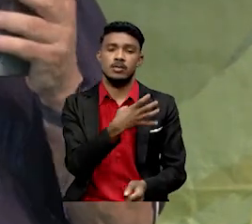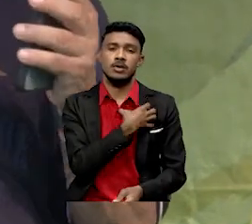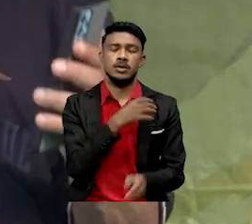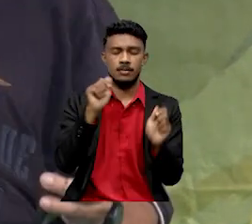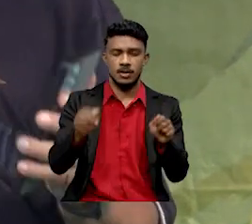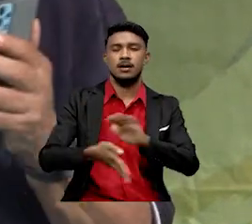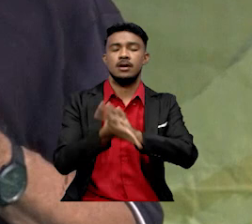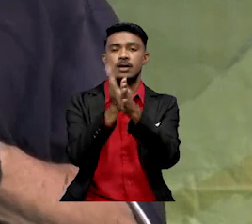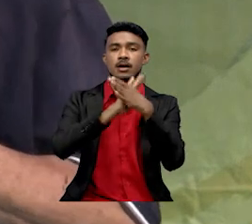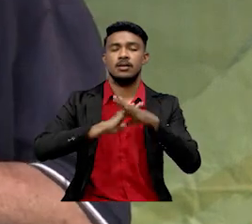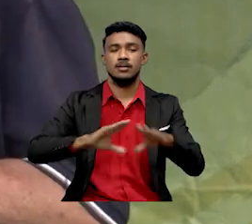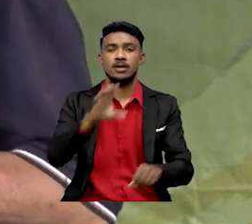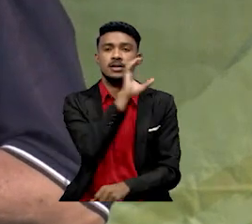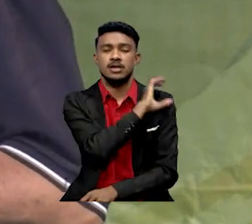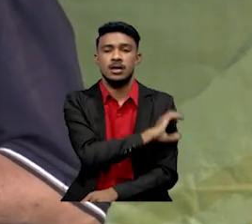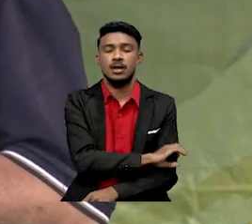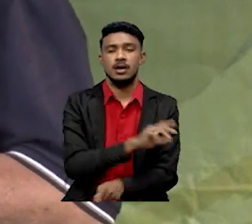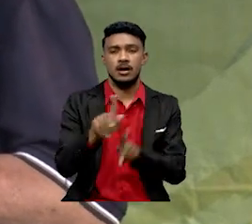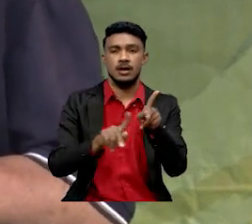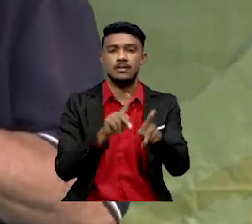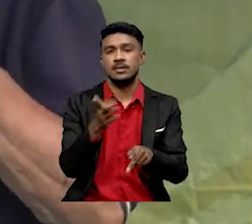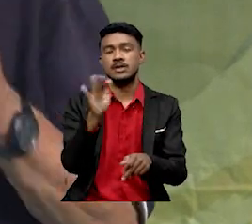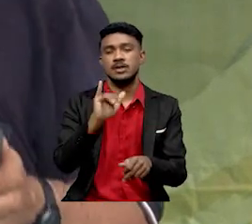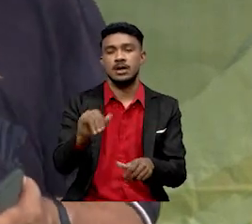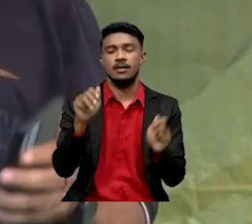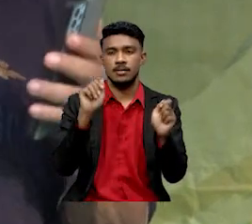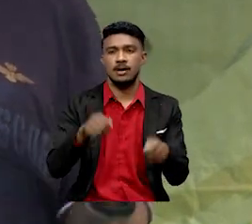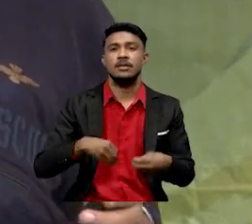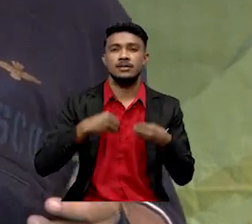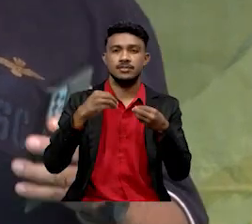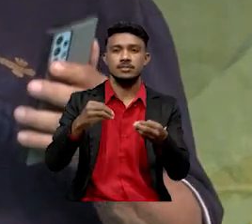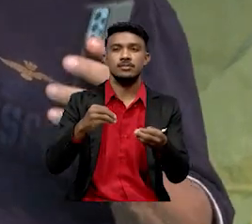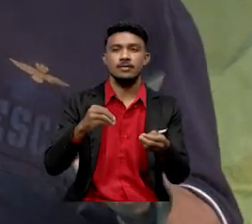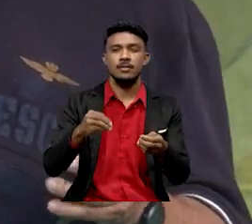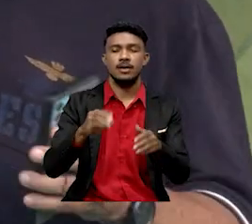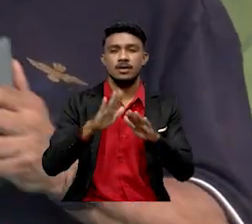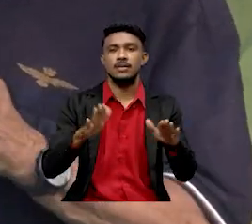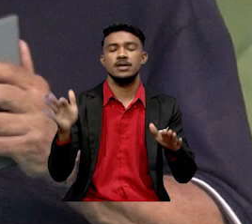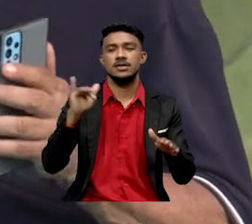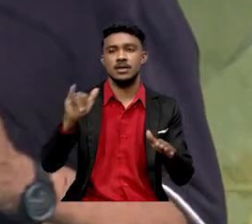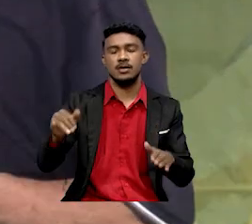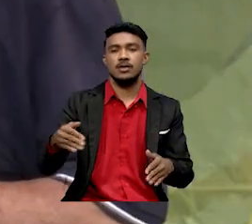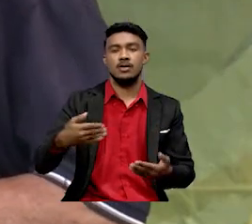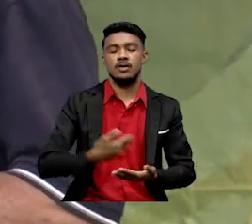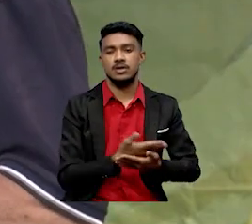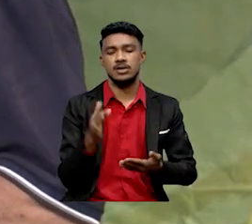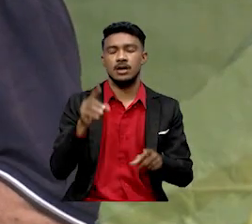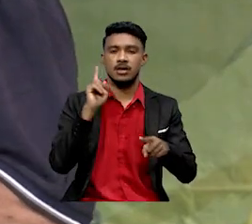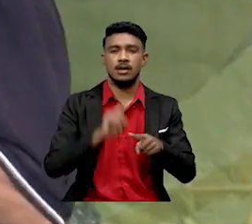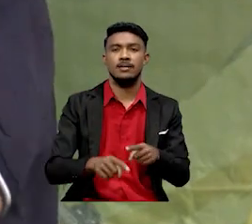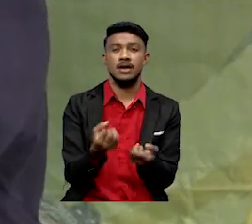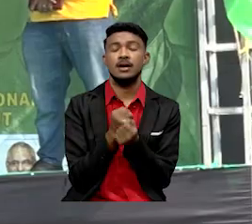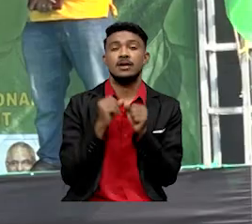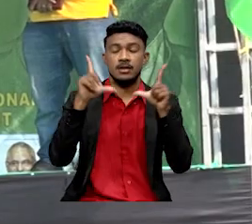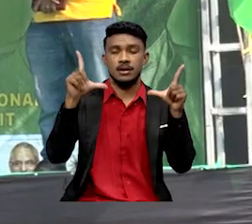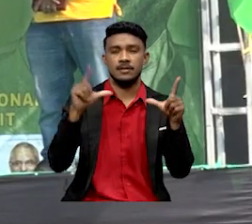mate siguransia komunitaria sir. Pak kosa kuang sira, kina sira, kowe sira, la bele tau, la ue dirong ya